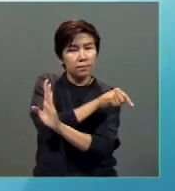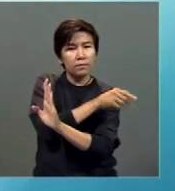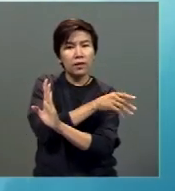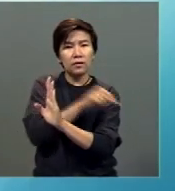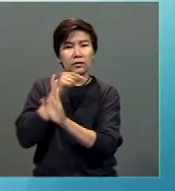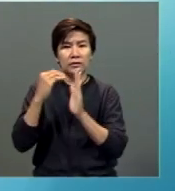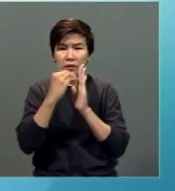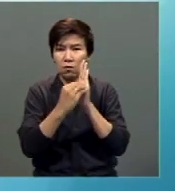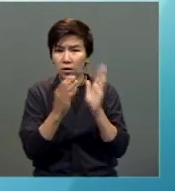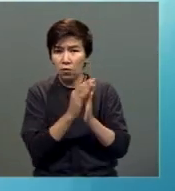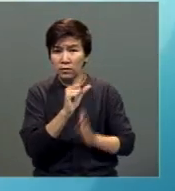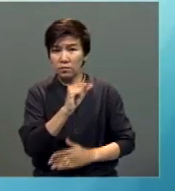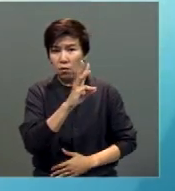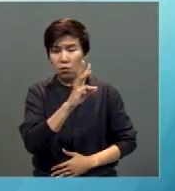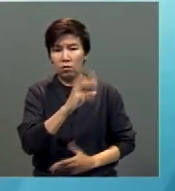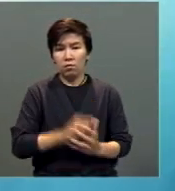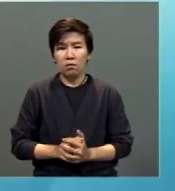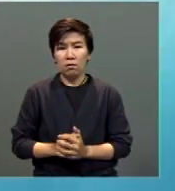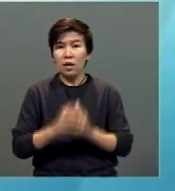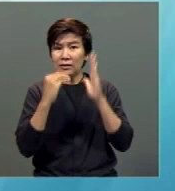จังหวัดแล้วก็ไม่มีรายงานผู้ป่วยมาก่อนเลยอีก9จังหวัดนะครับก็ตามรายการที่ได้เรียงลำดับลงมาตรงนี้นะครับจะเห็นว่าจังหวัดกาฬสินธุ์บุรีรัมย์และหนองคายก็